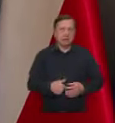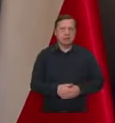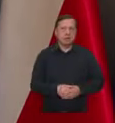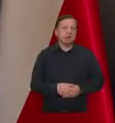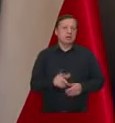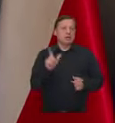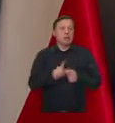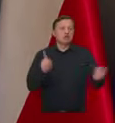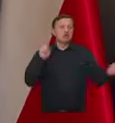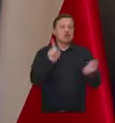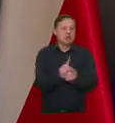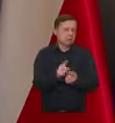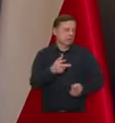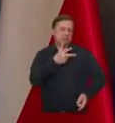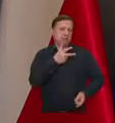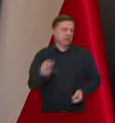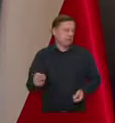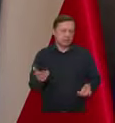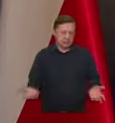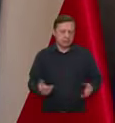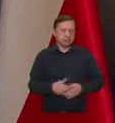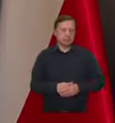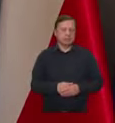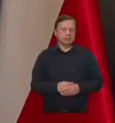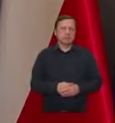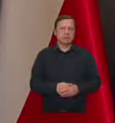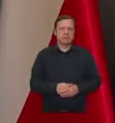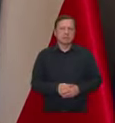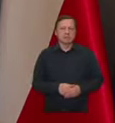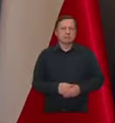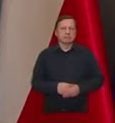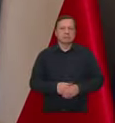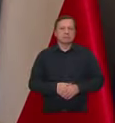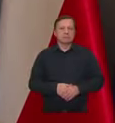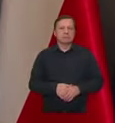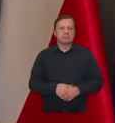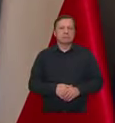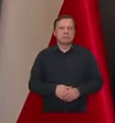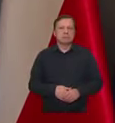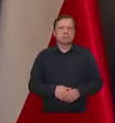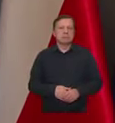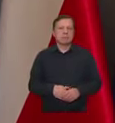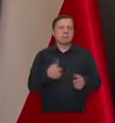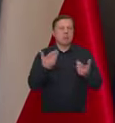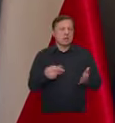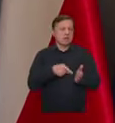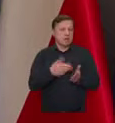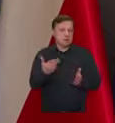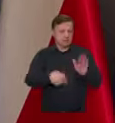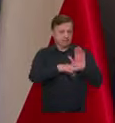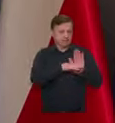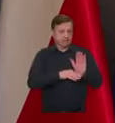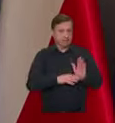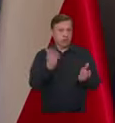tradycyjnej formie, ale poprzez nauczanie online czy inne sposoby. Tym rozporządzeniem jednak